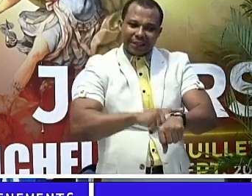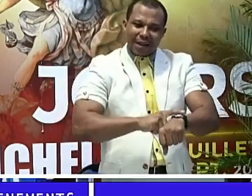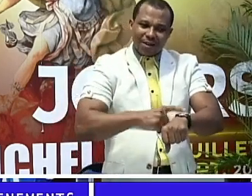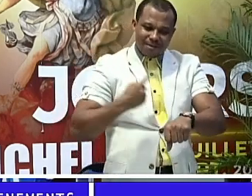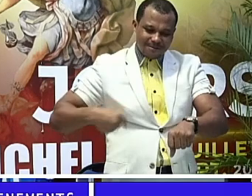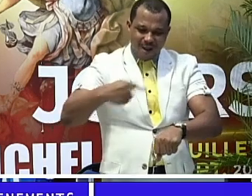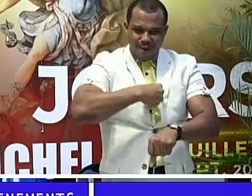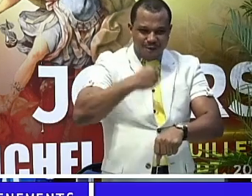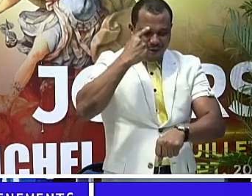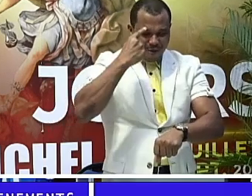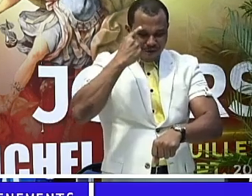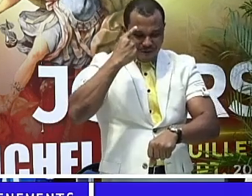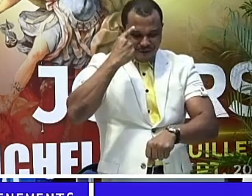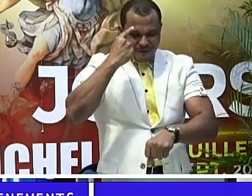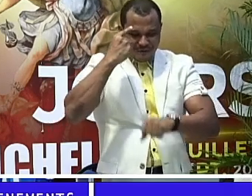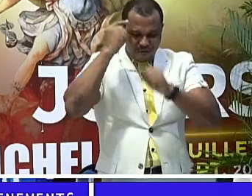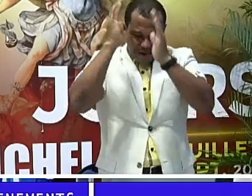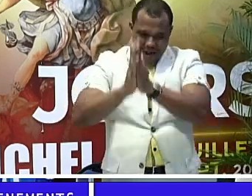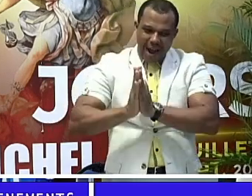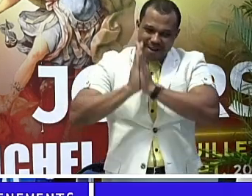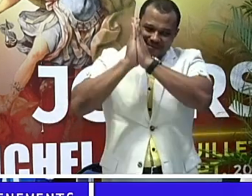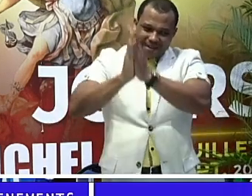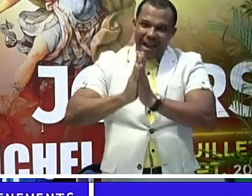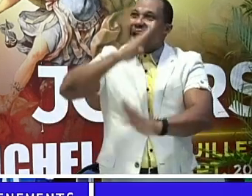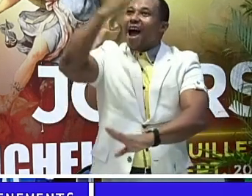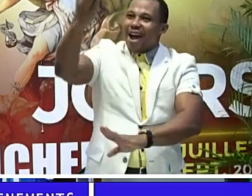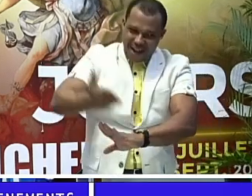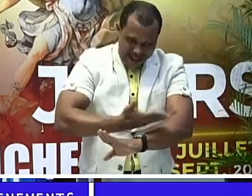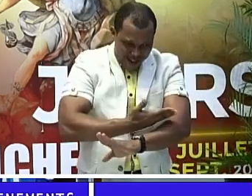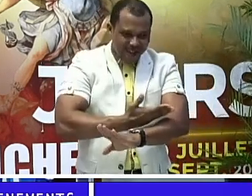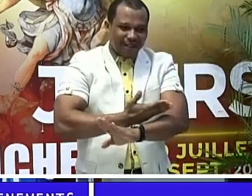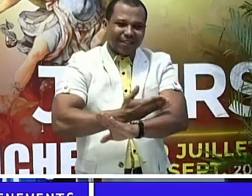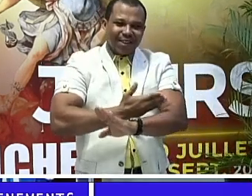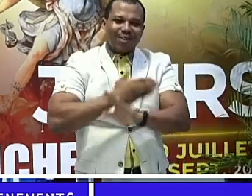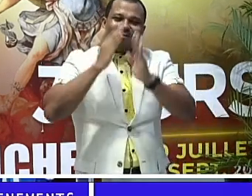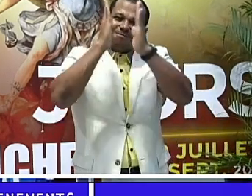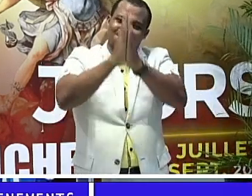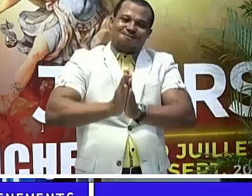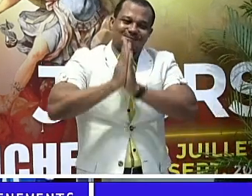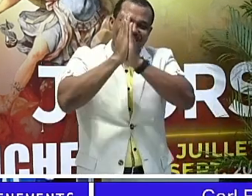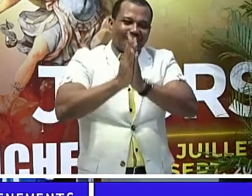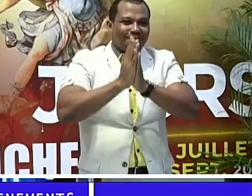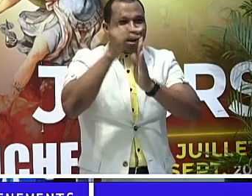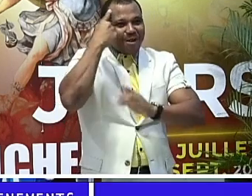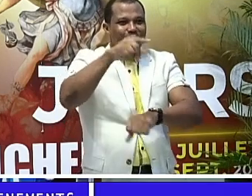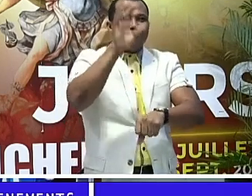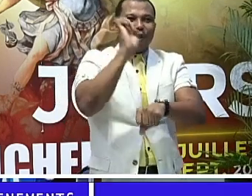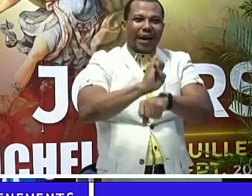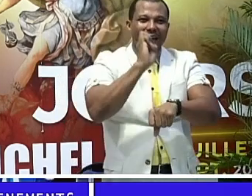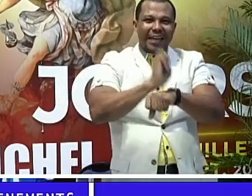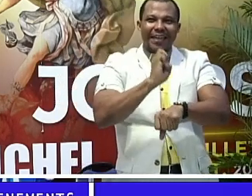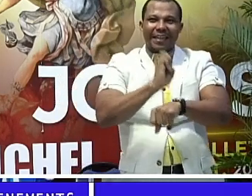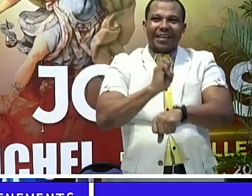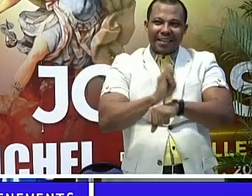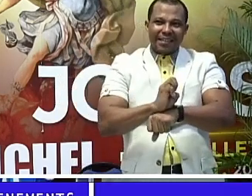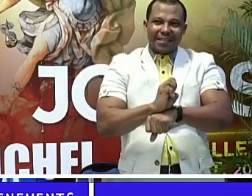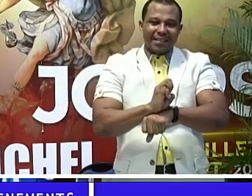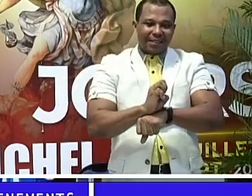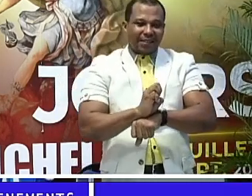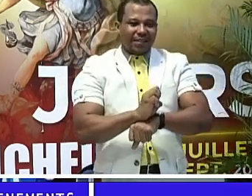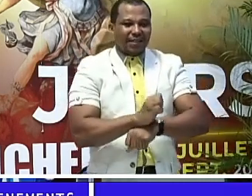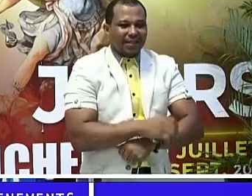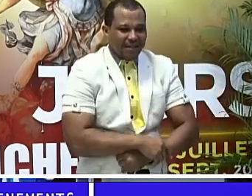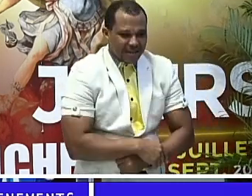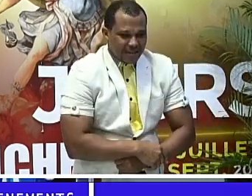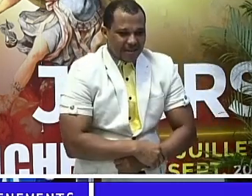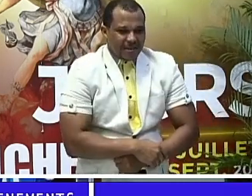de manière personnelle et invitez-nous la prier également pour l'église anglicane, l'église